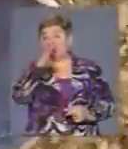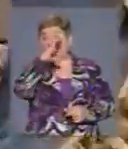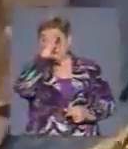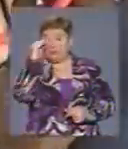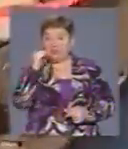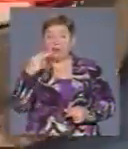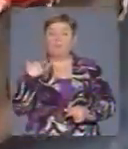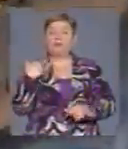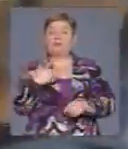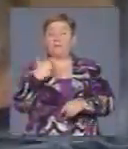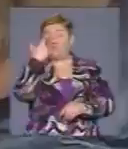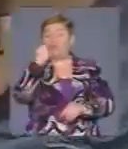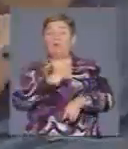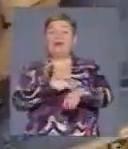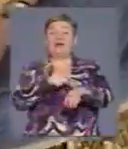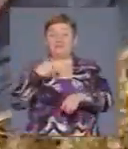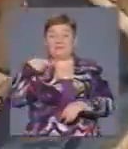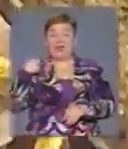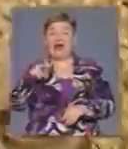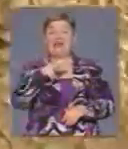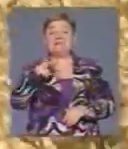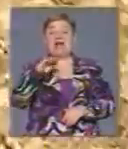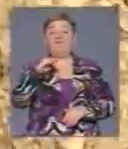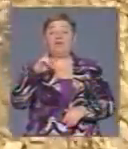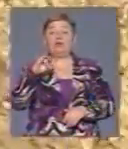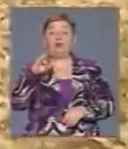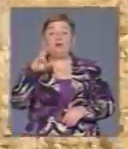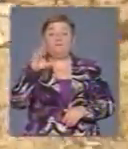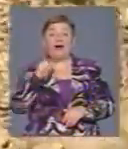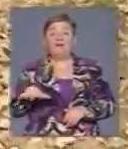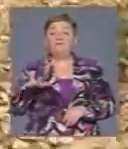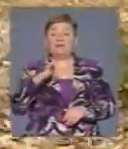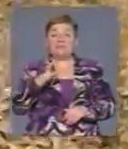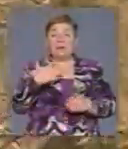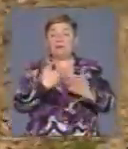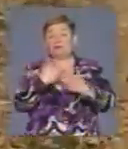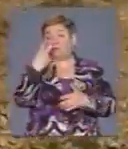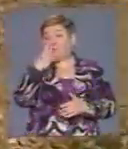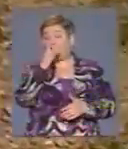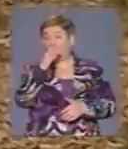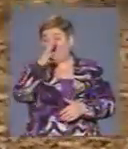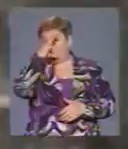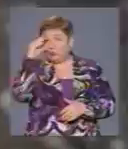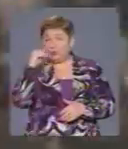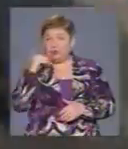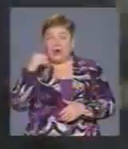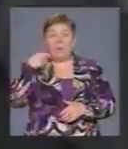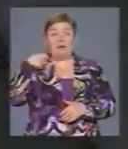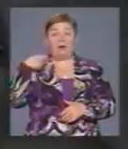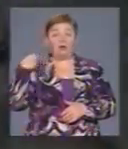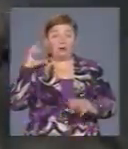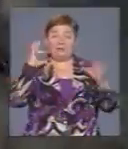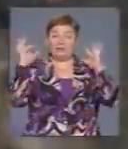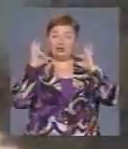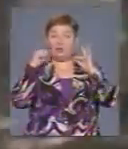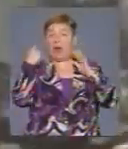речниця Мукачівського прикордонного загону Леся Федорова. За її словами, близько 2 години ночі прикордонний наряд почув шум двигуна.